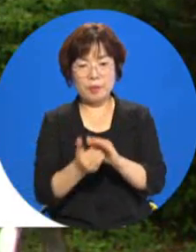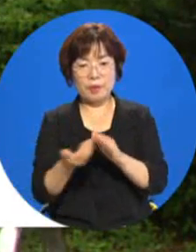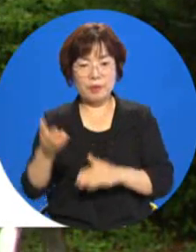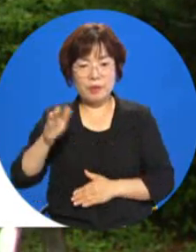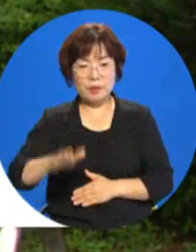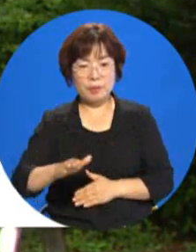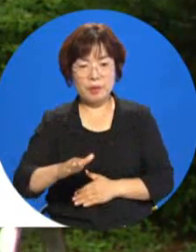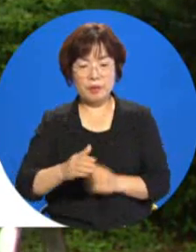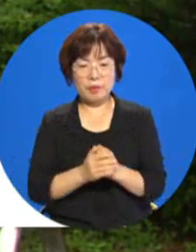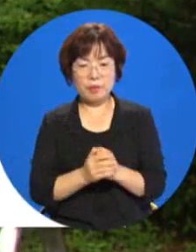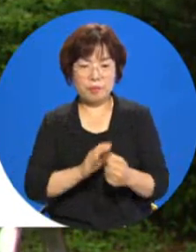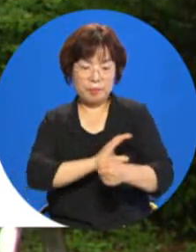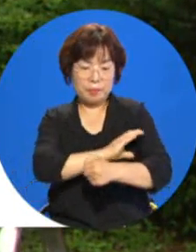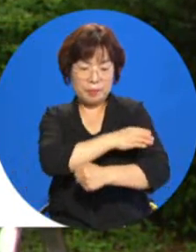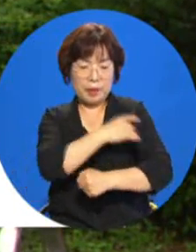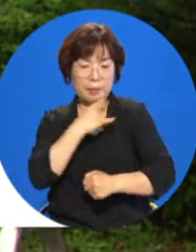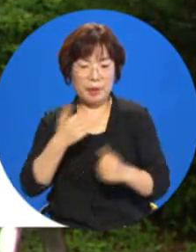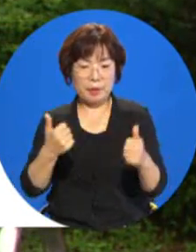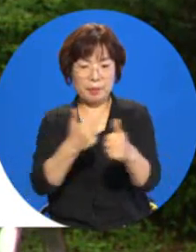화합이 이루어져야 되는데